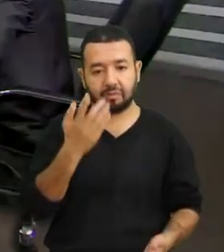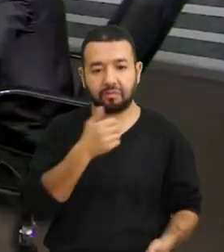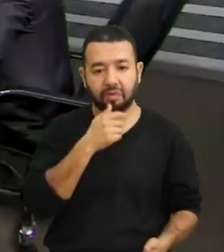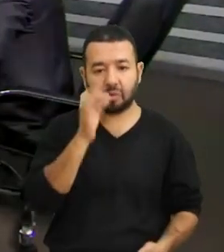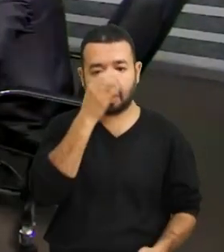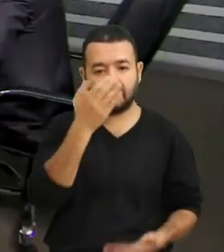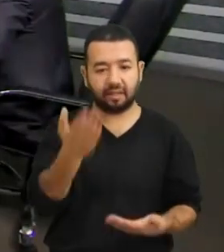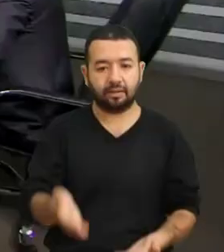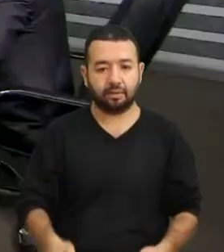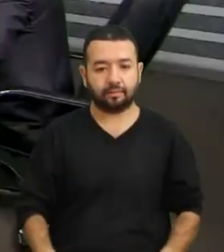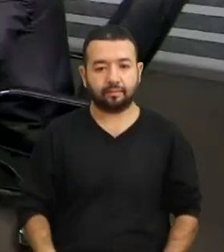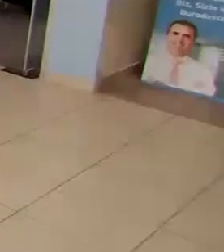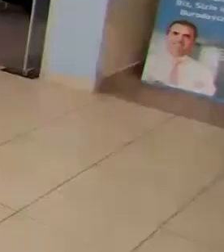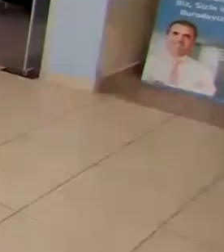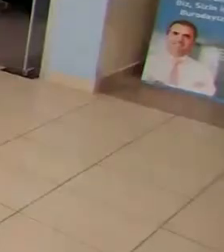de kolay gelsin.